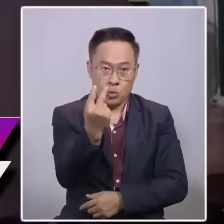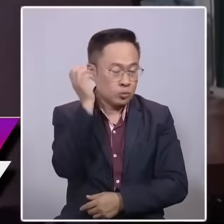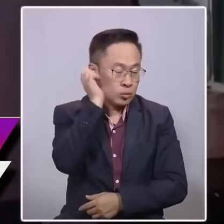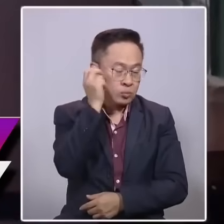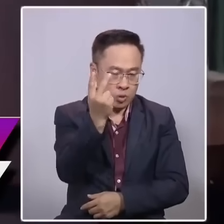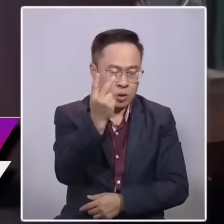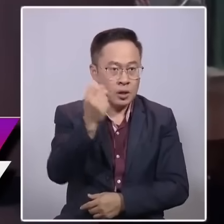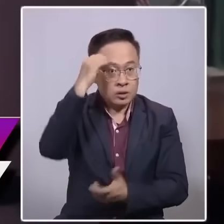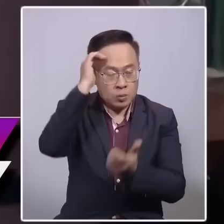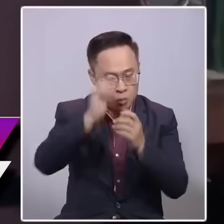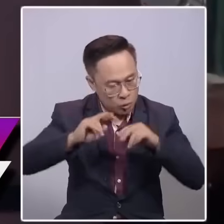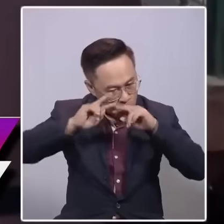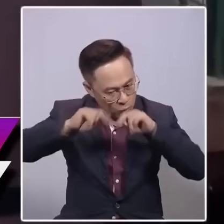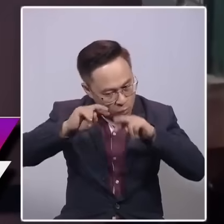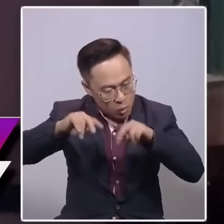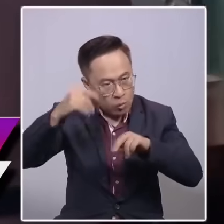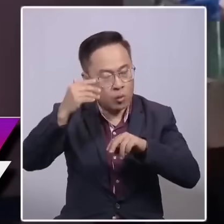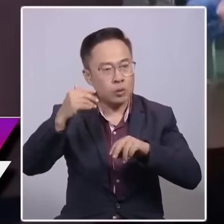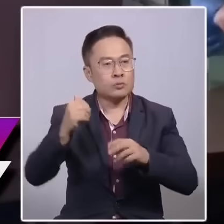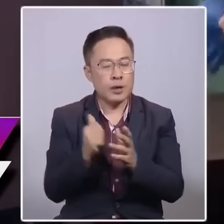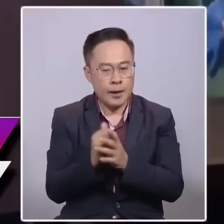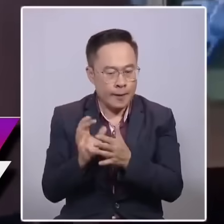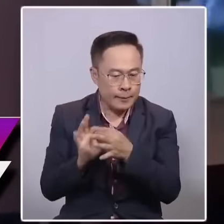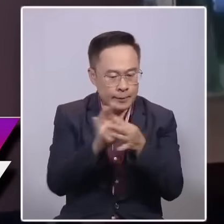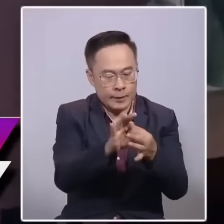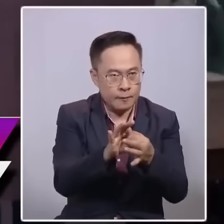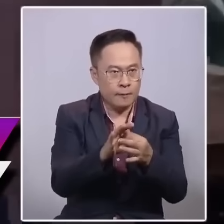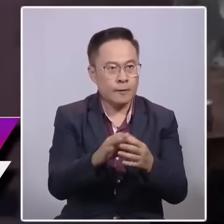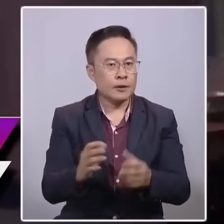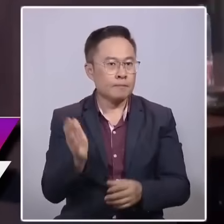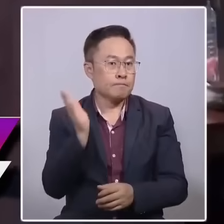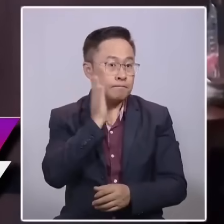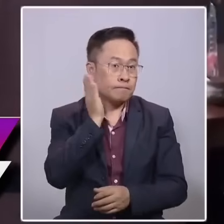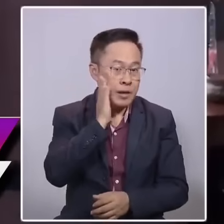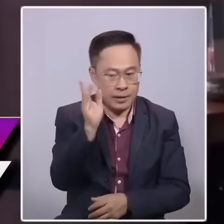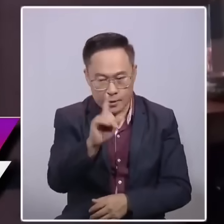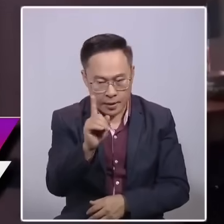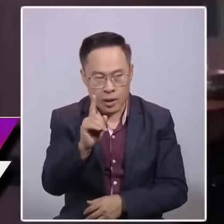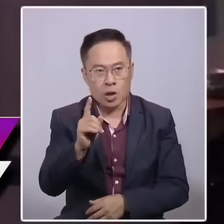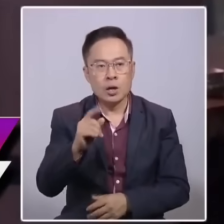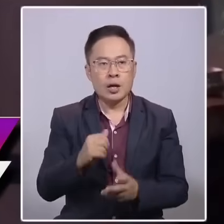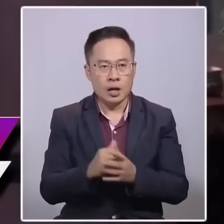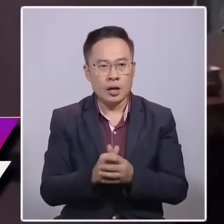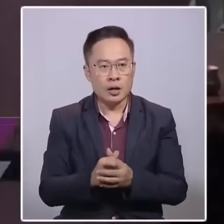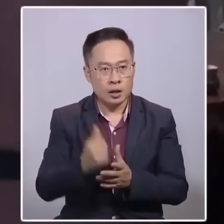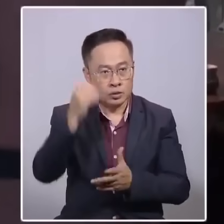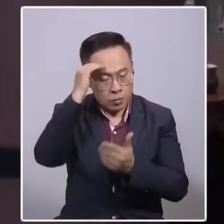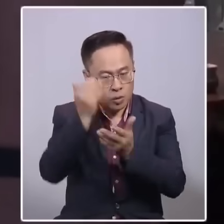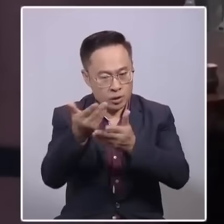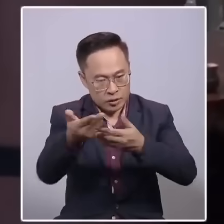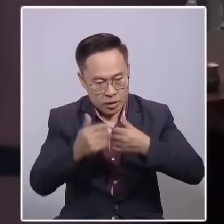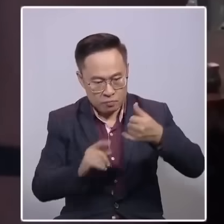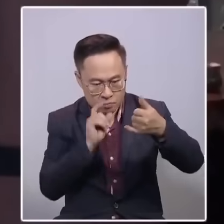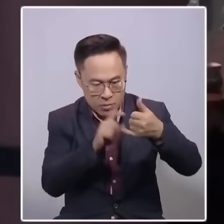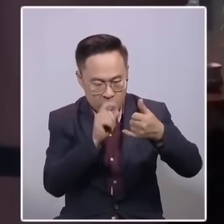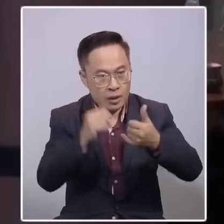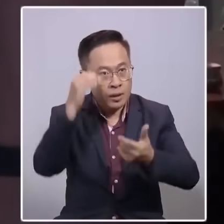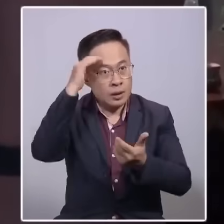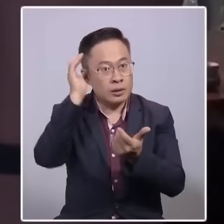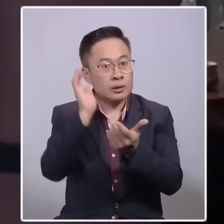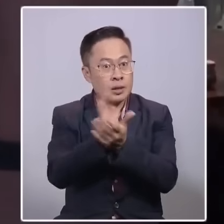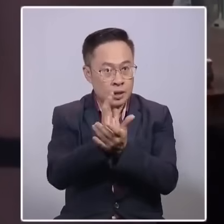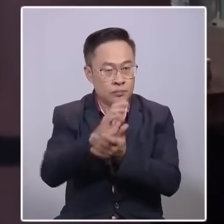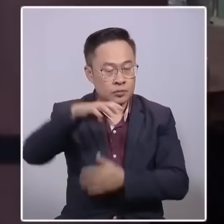นำไปตรวจสอบหาข้อมูลสำคัญเพื่อที่จะเชื่อมโยงไปถึงตัวของเสี่ยแป้งแล้วก็เชิญตัวมาหน่อยนะคะนายกสชมาติมาที่สภเมือง